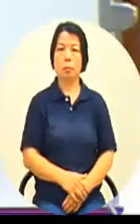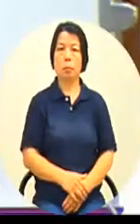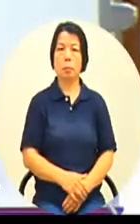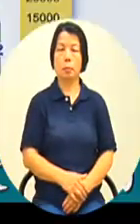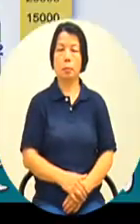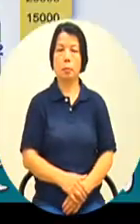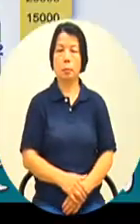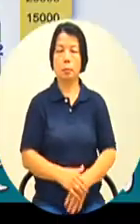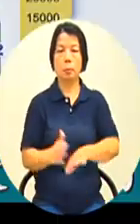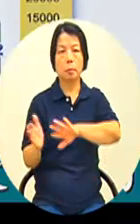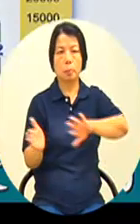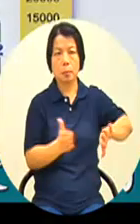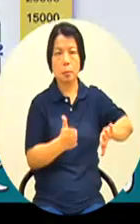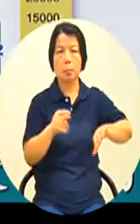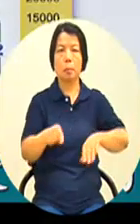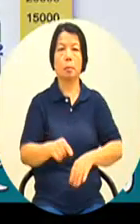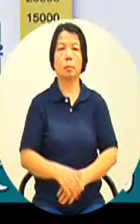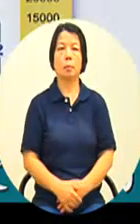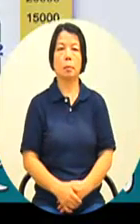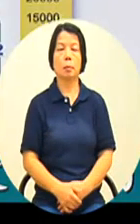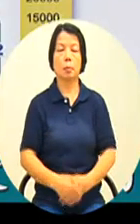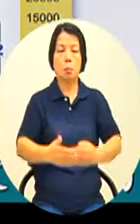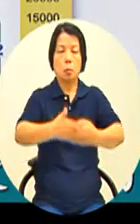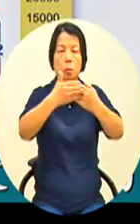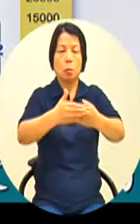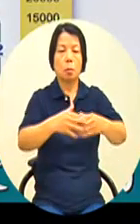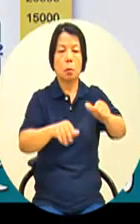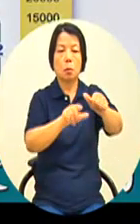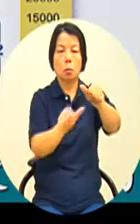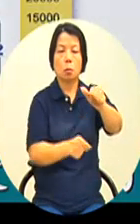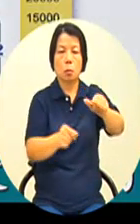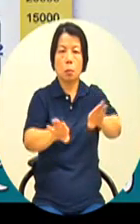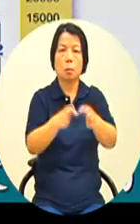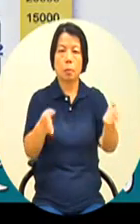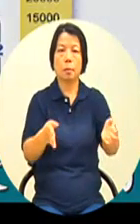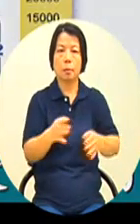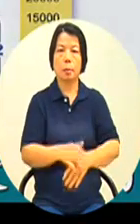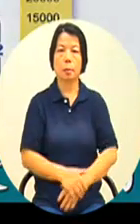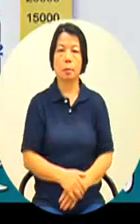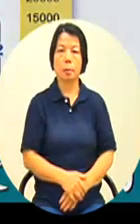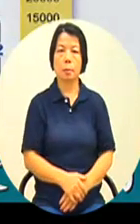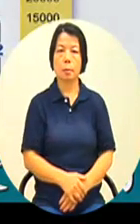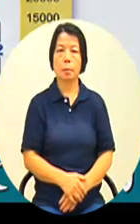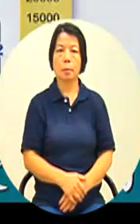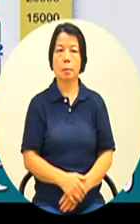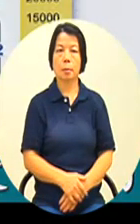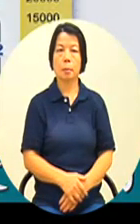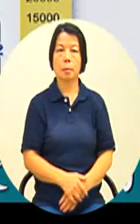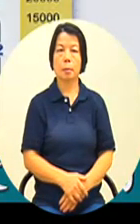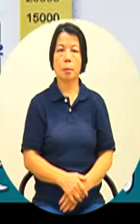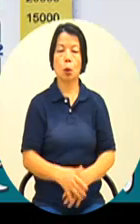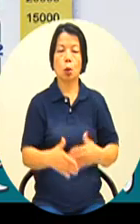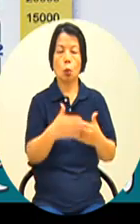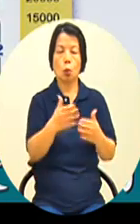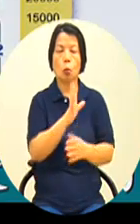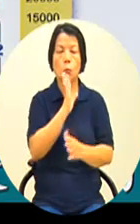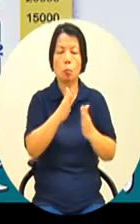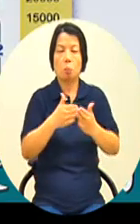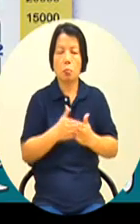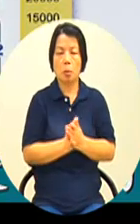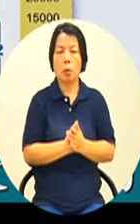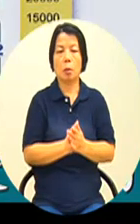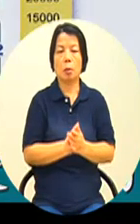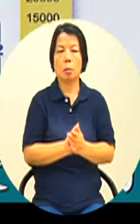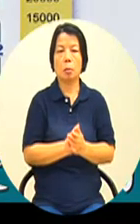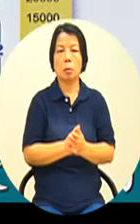里、個。这个陆客从五月份开始、哦、我们没有跟他承认那四个字啊，啊开